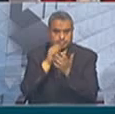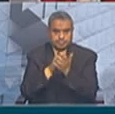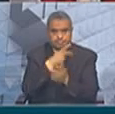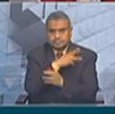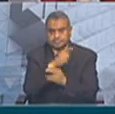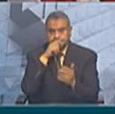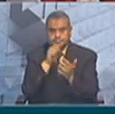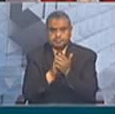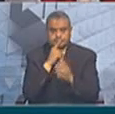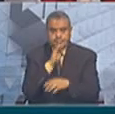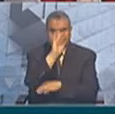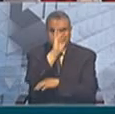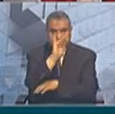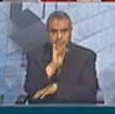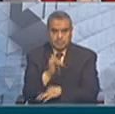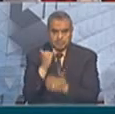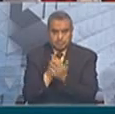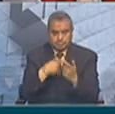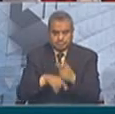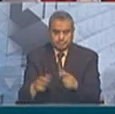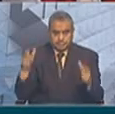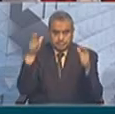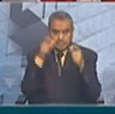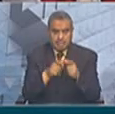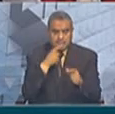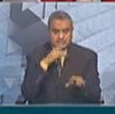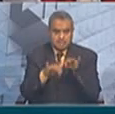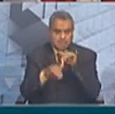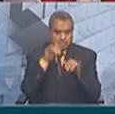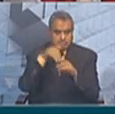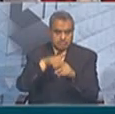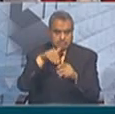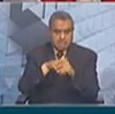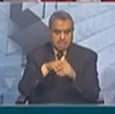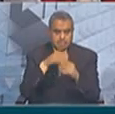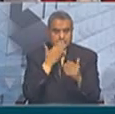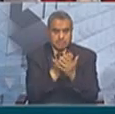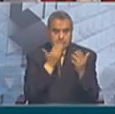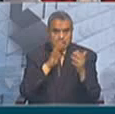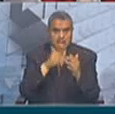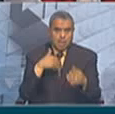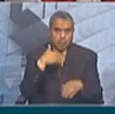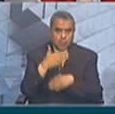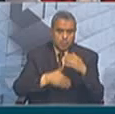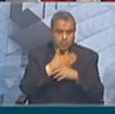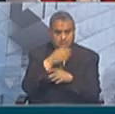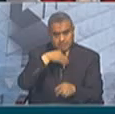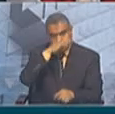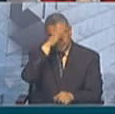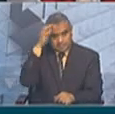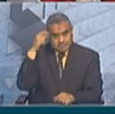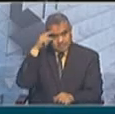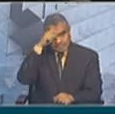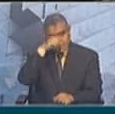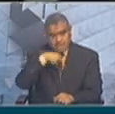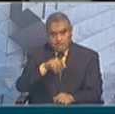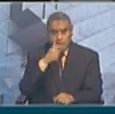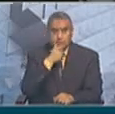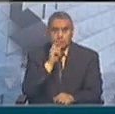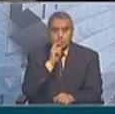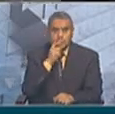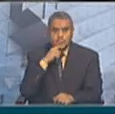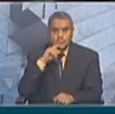لديهم الدعم اللازم لعقد جلسة تصويت إما قبل الانتخابات أو في أسوأ الأحوال في الفترة ما